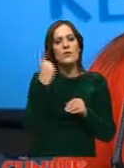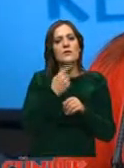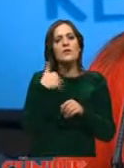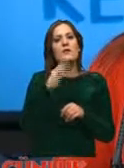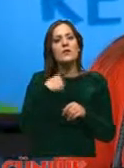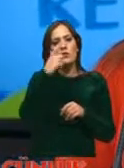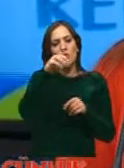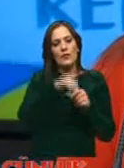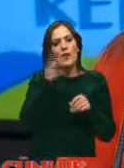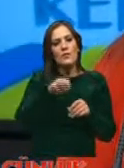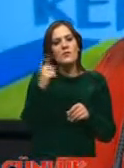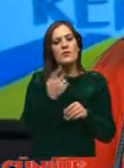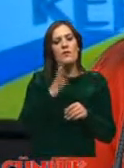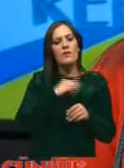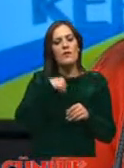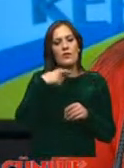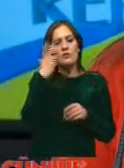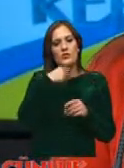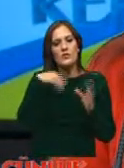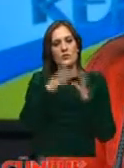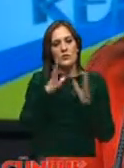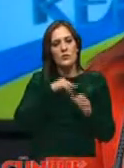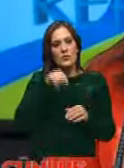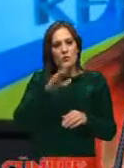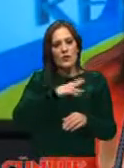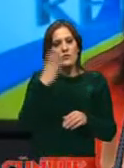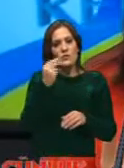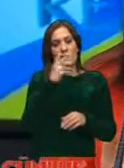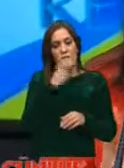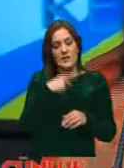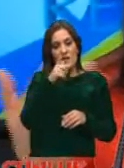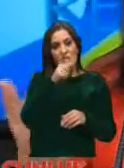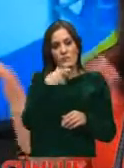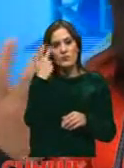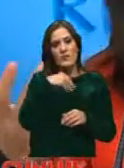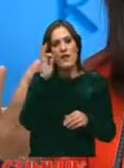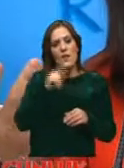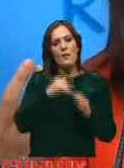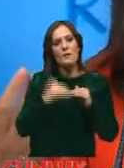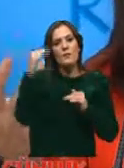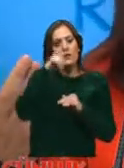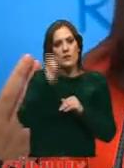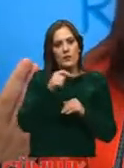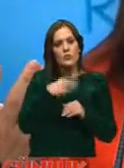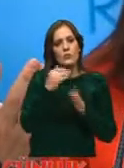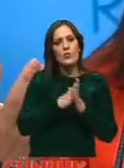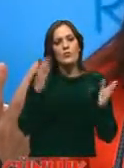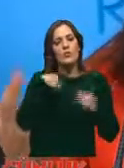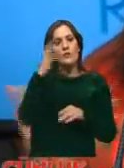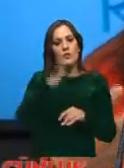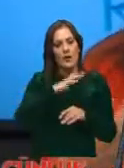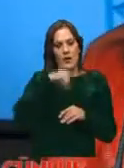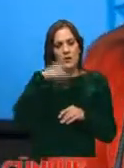şey değil. Ülkemizde hep şey var, yani müzik kurumlarımızda bu var. Çok sesli müzik hep bir göklere çıkarılmış, çok yüce bir